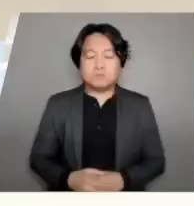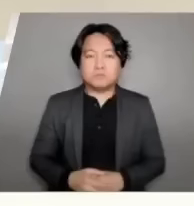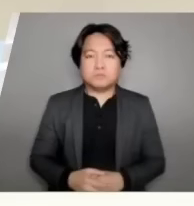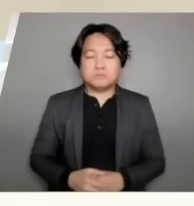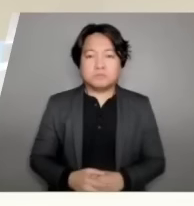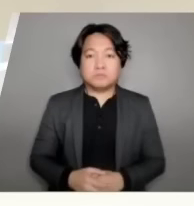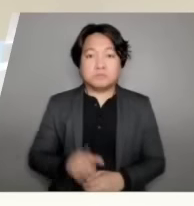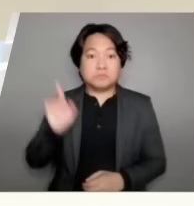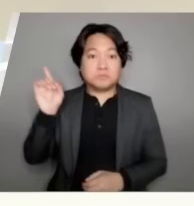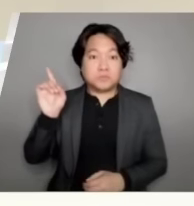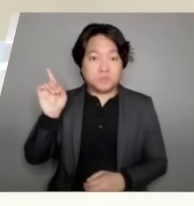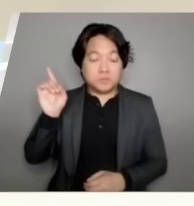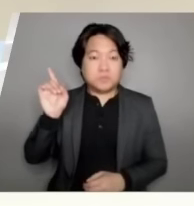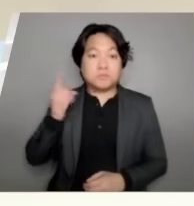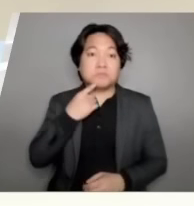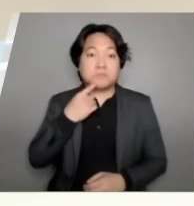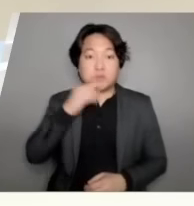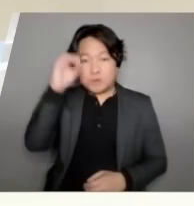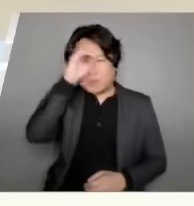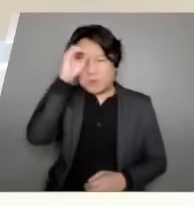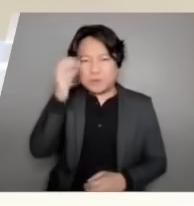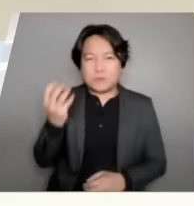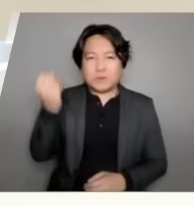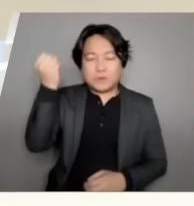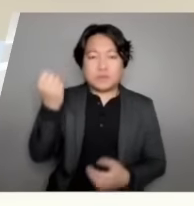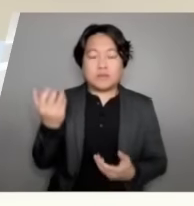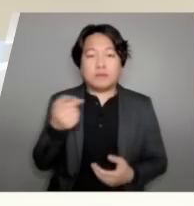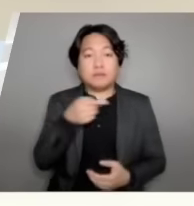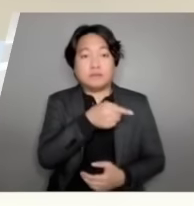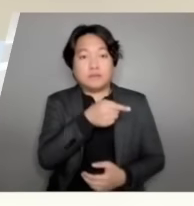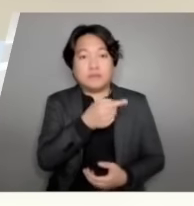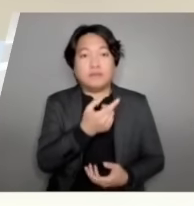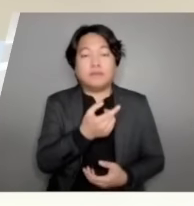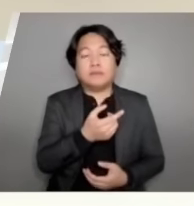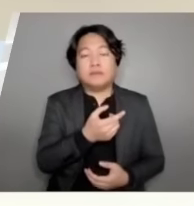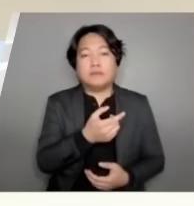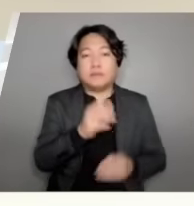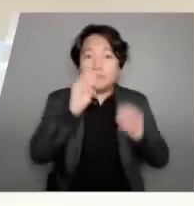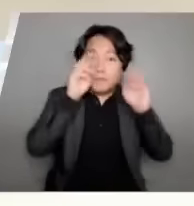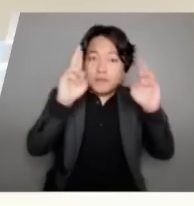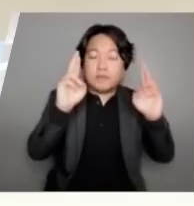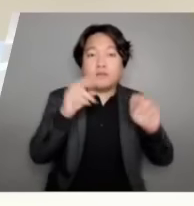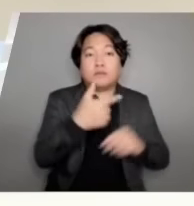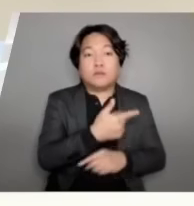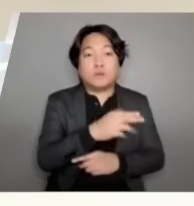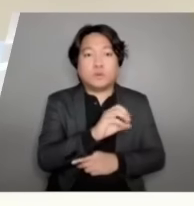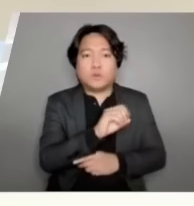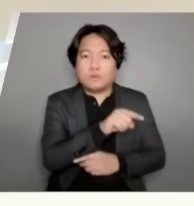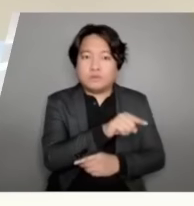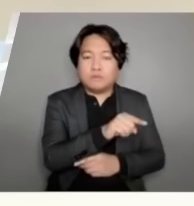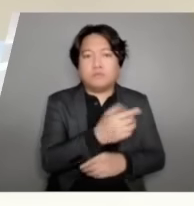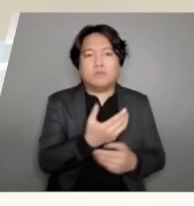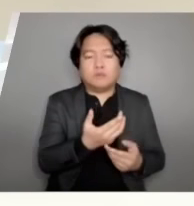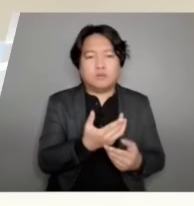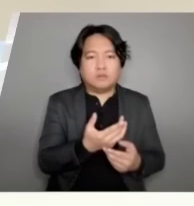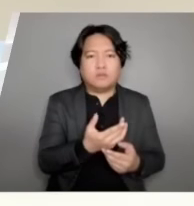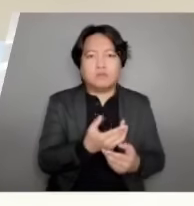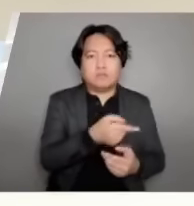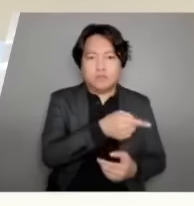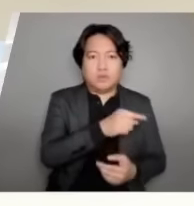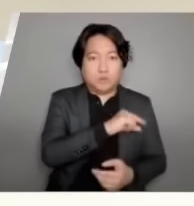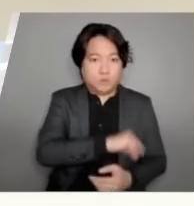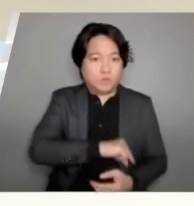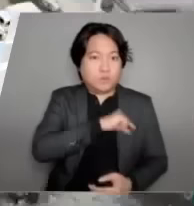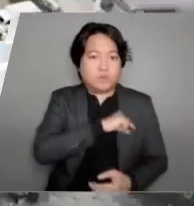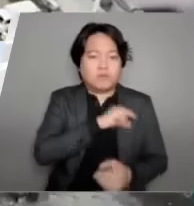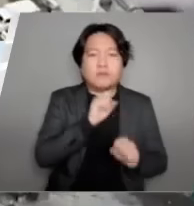will be the people of Bamban who will speak whether or not qualified si Mayor Alice na mag-lead